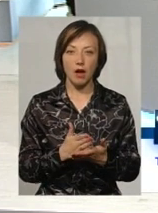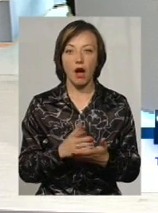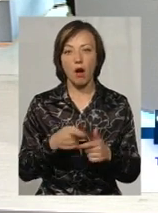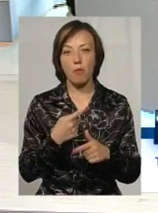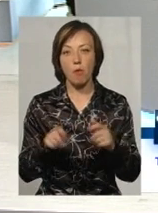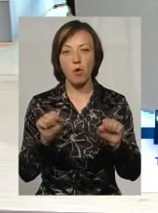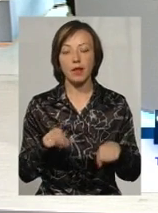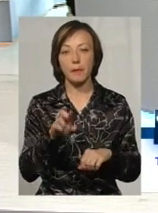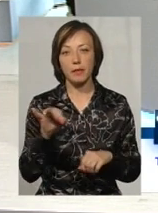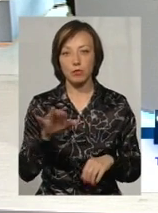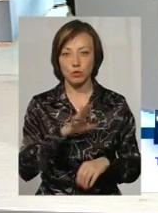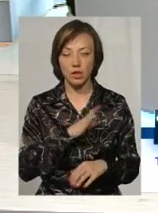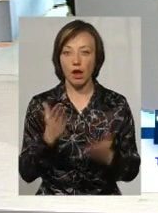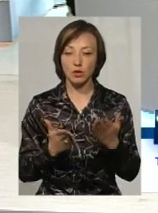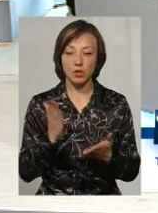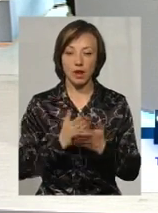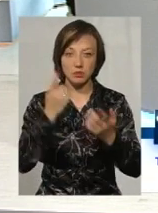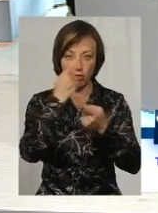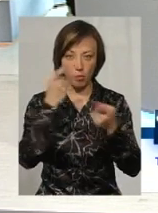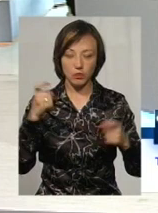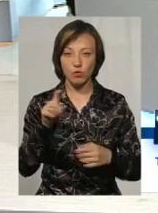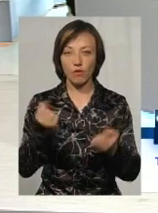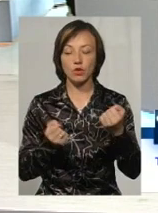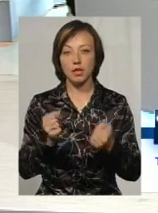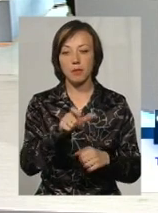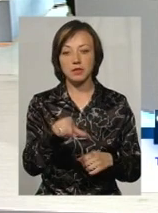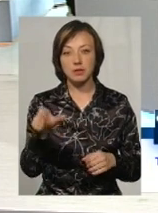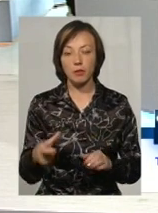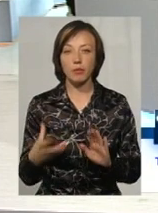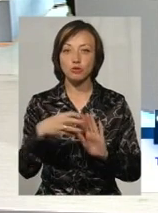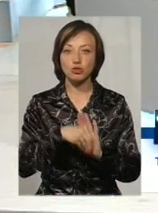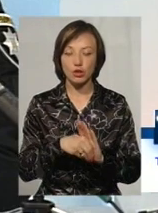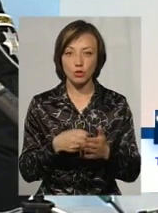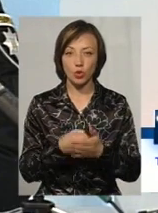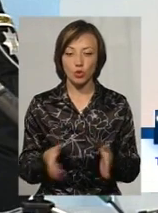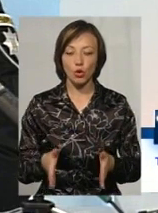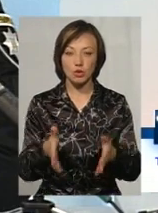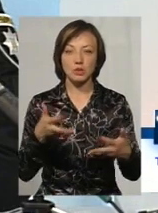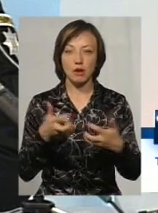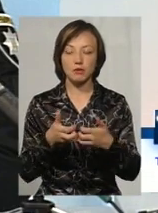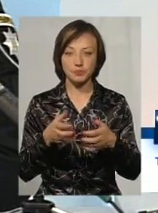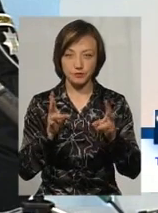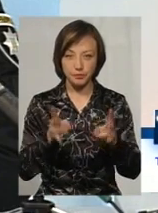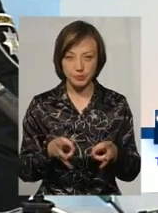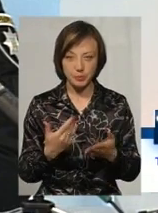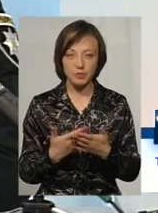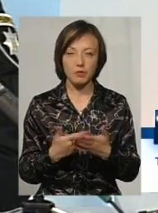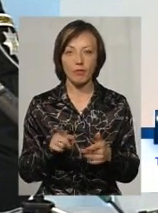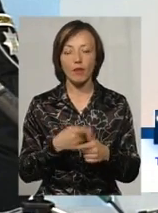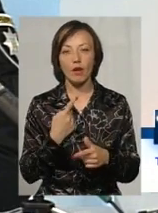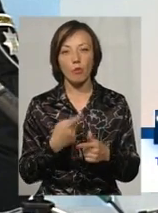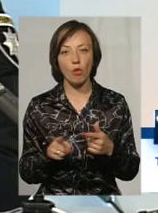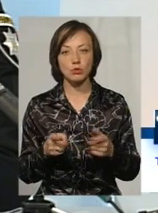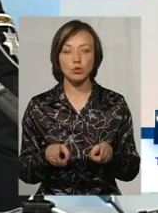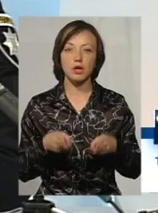би бути. Якщо також є інформація, що водій або його пасажири причетні до дорожньо-транспортної пригоди або